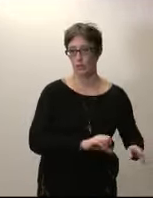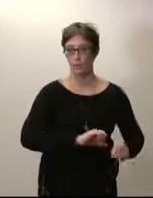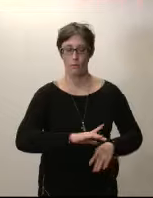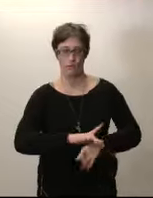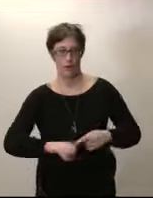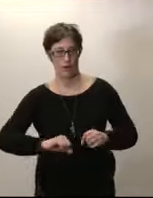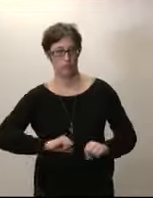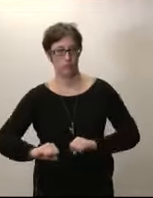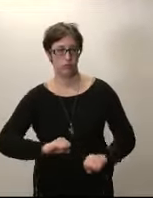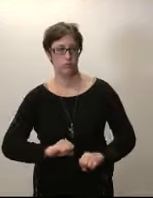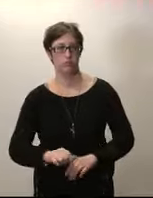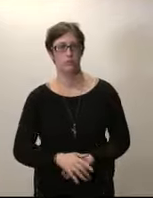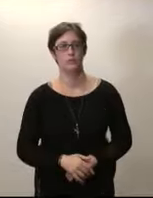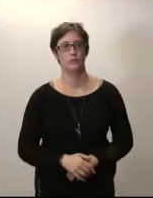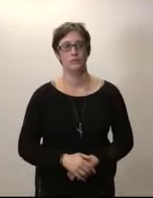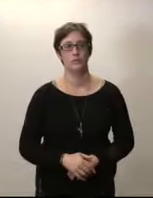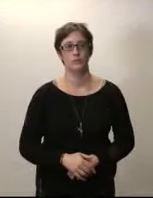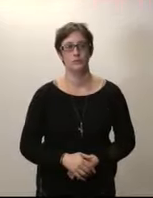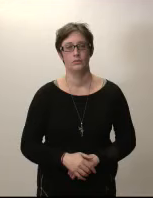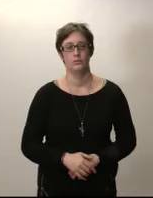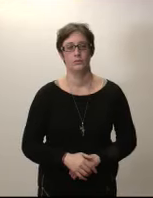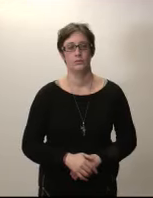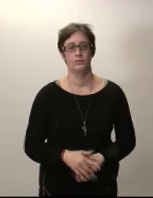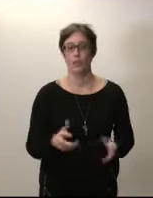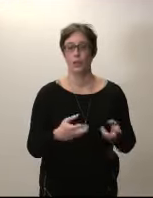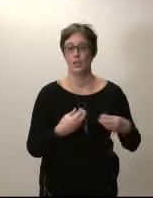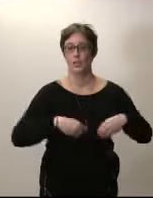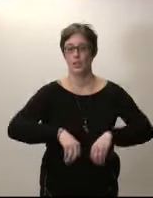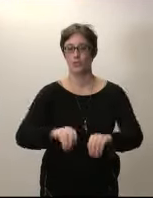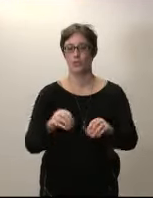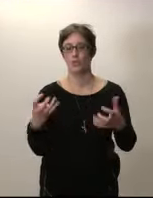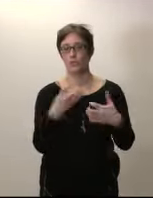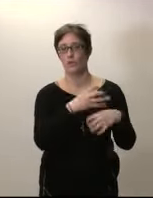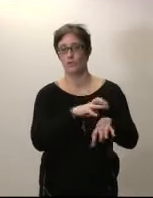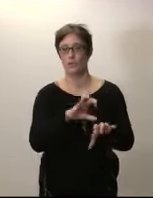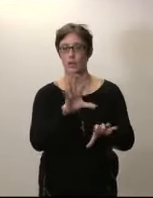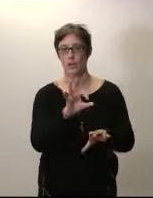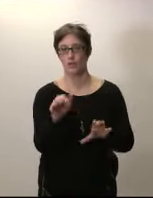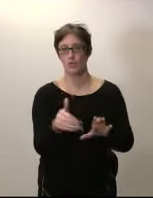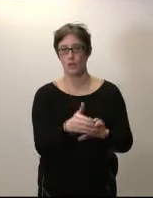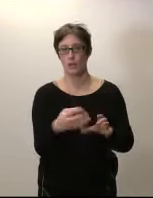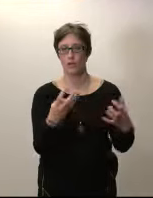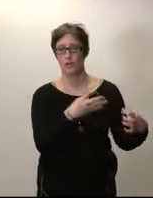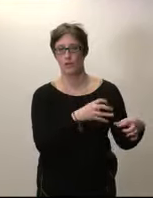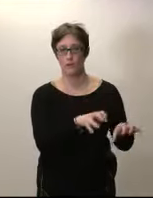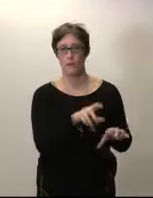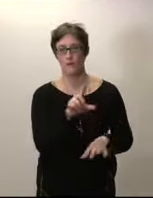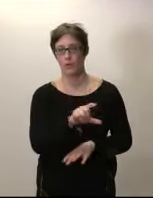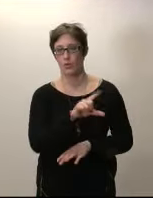Pas de remarque. Je viens rappeler que le prix de cession, il est de 950 222 euros hors taxes